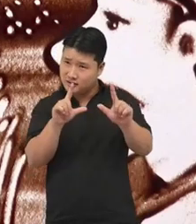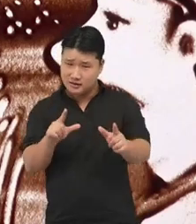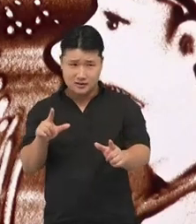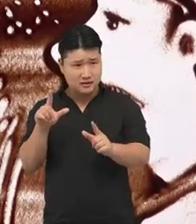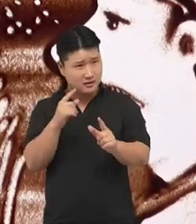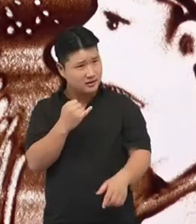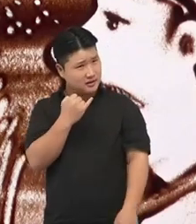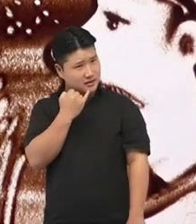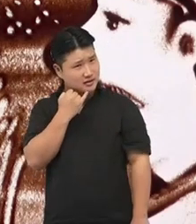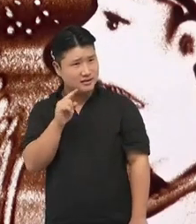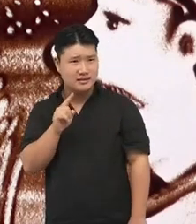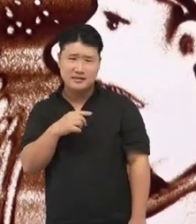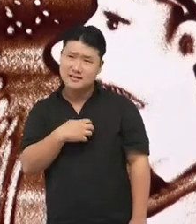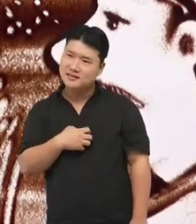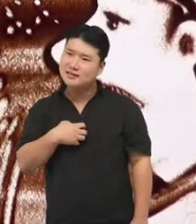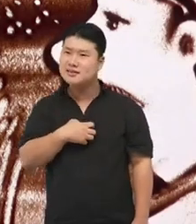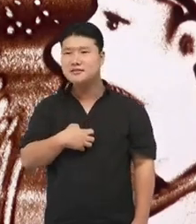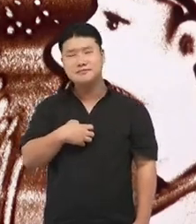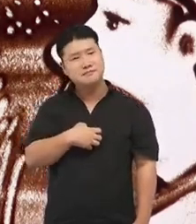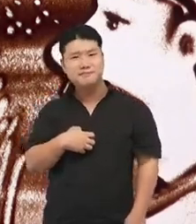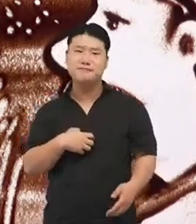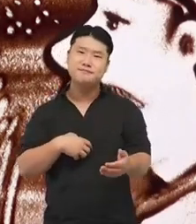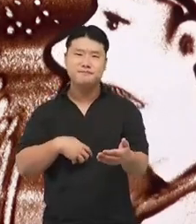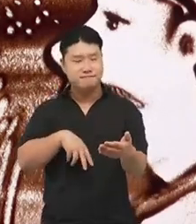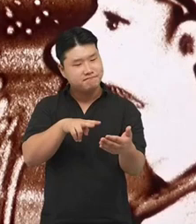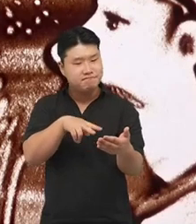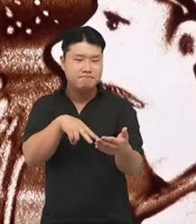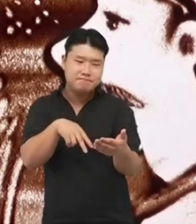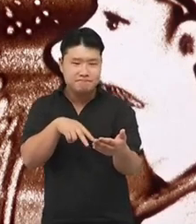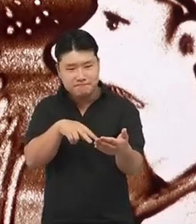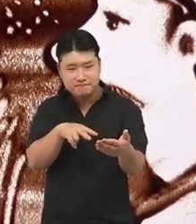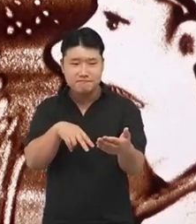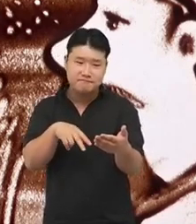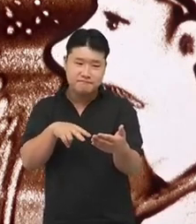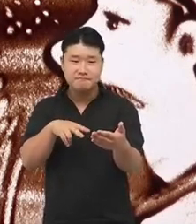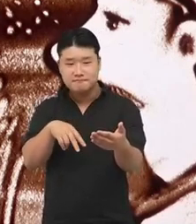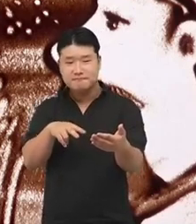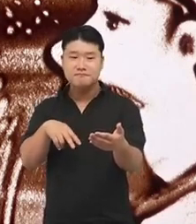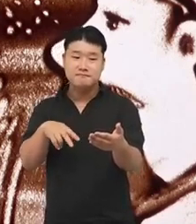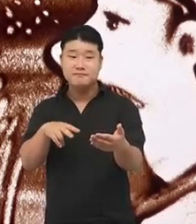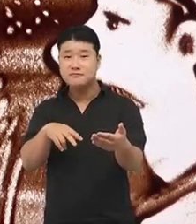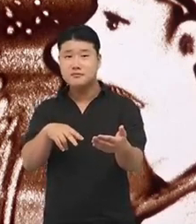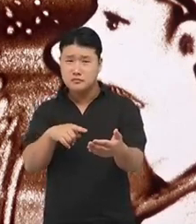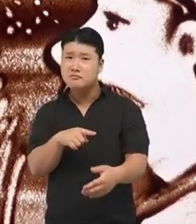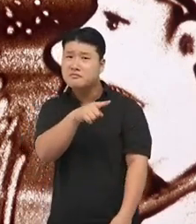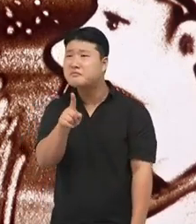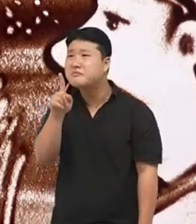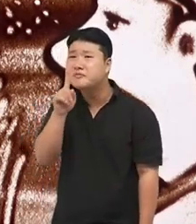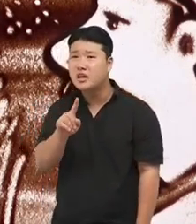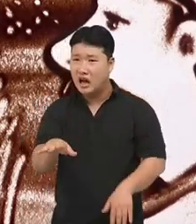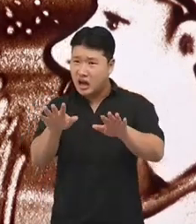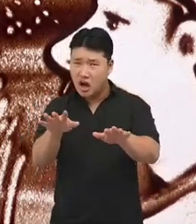하오. 사부담은 다음 편지를 읽어 내려갔어요. 사부담, 이 순박한